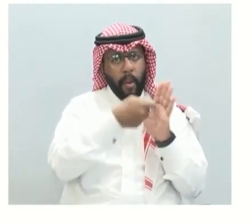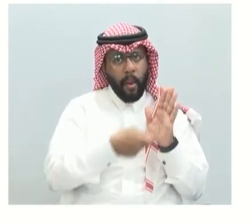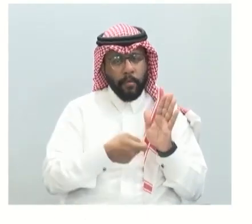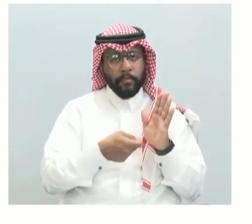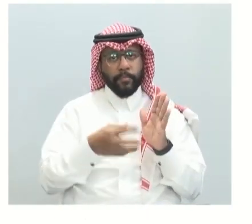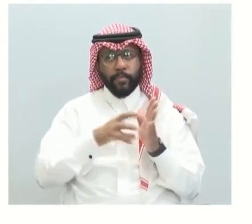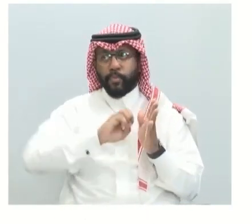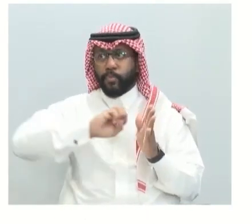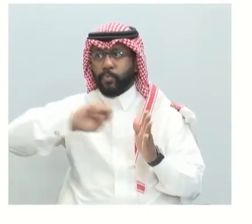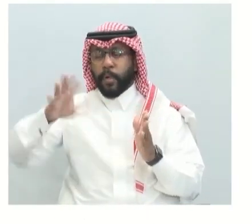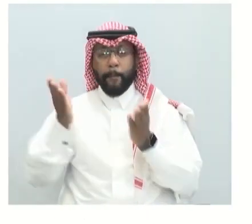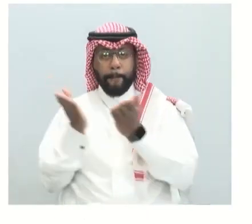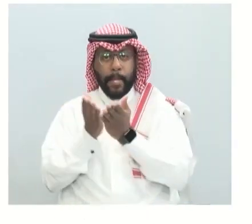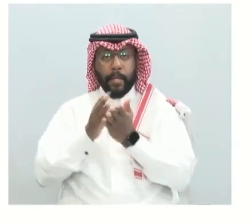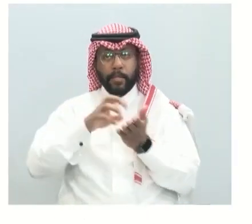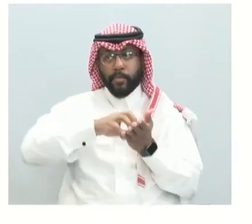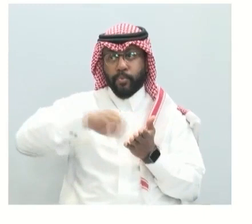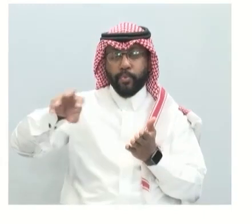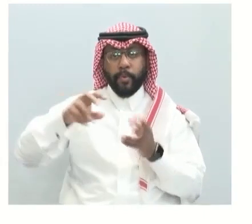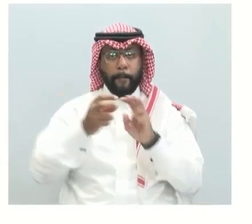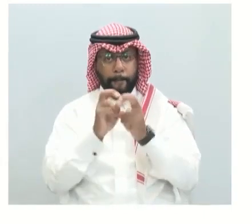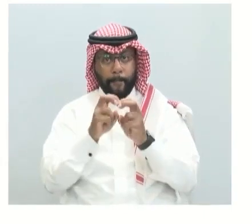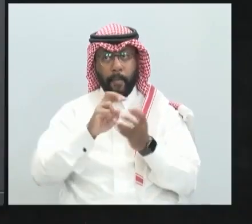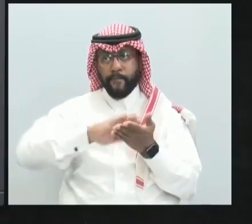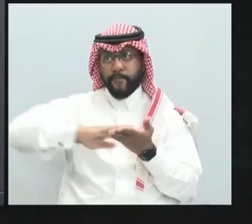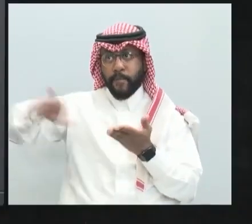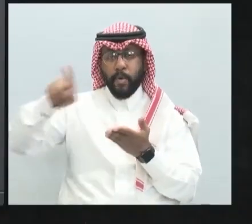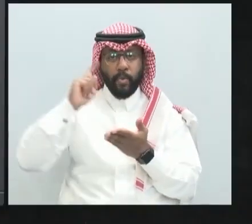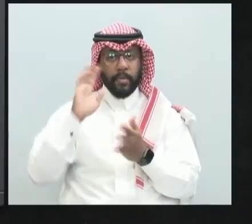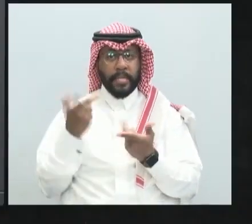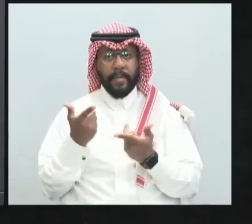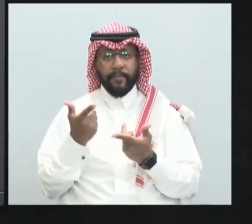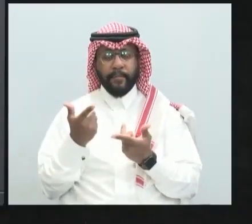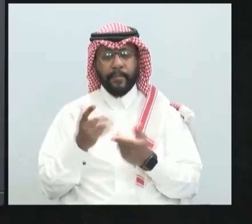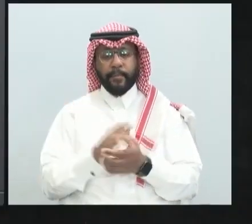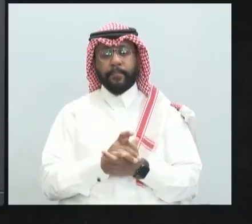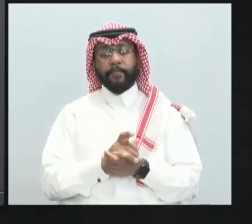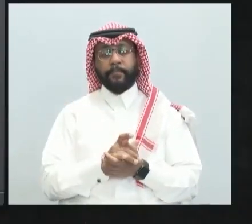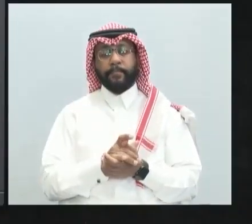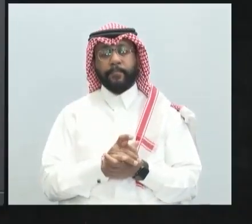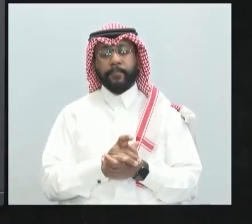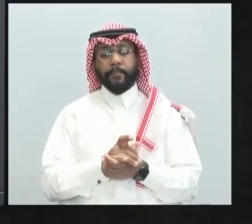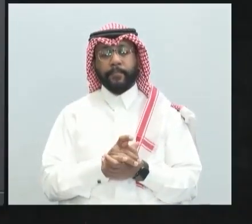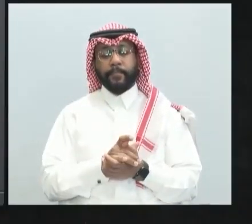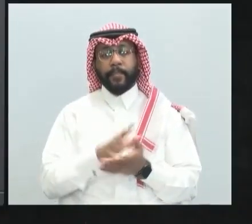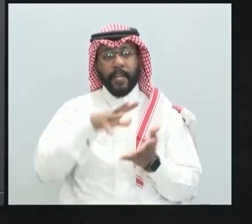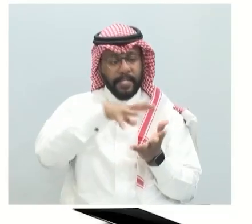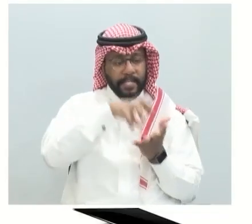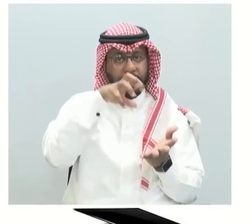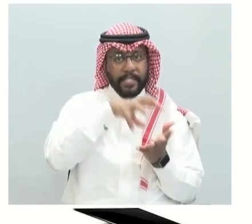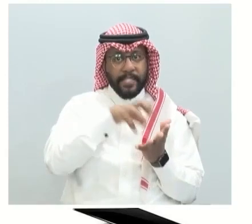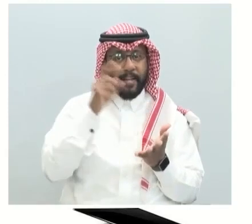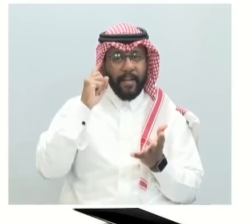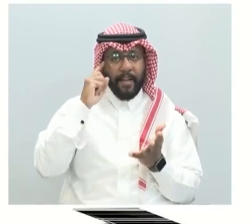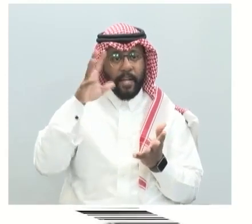الى ايميل المدرسه كمستند الكتروني في اي جهاز ستستخدم احسنتم سنستخدم الماسح الضوئي